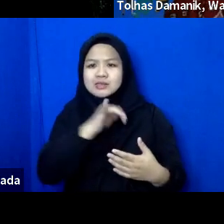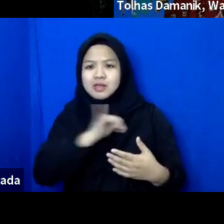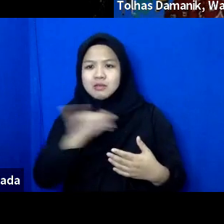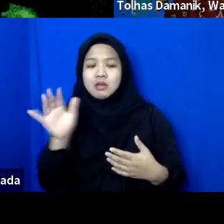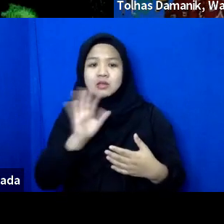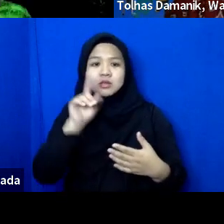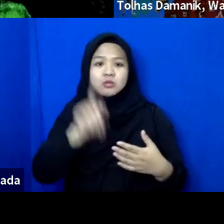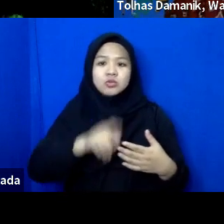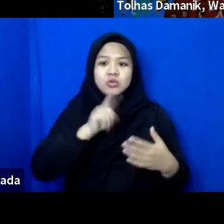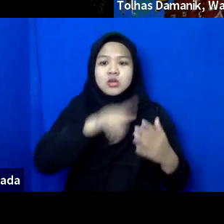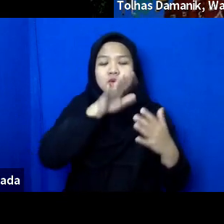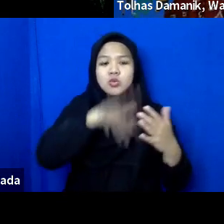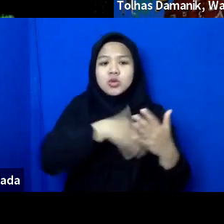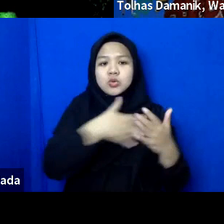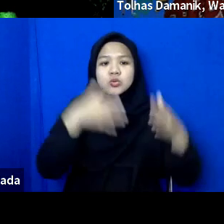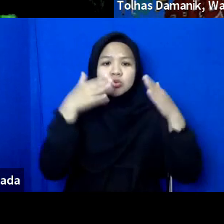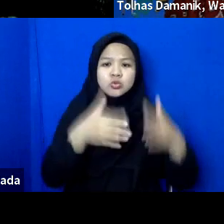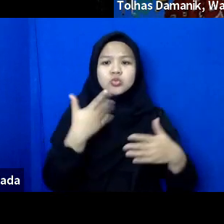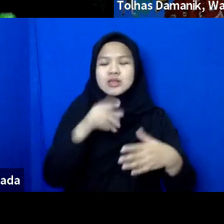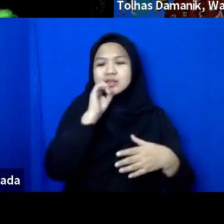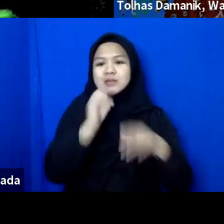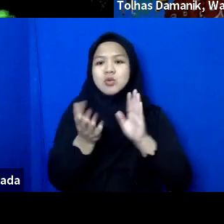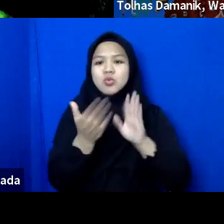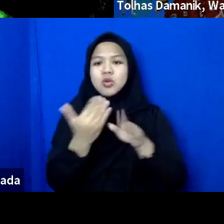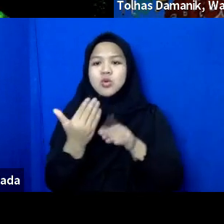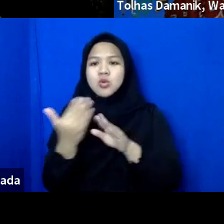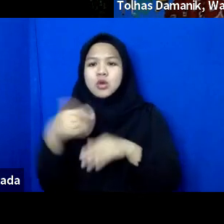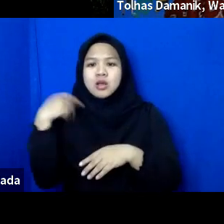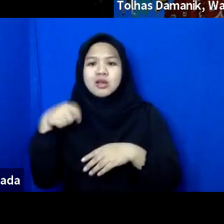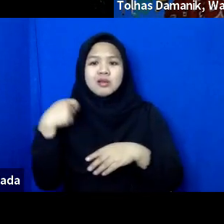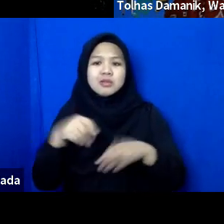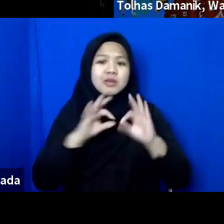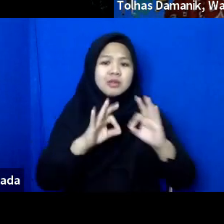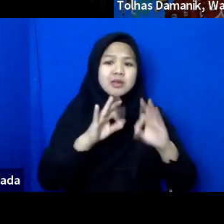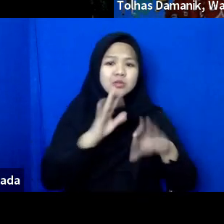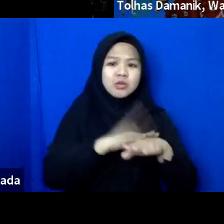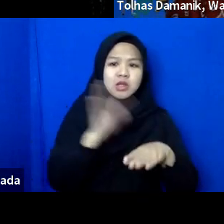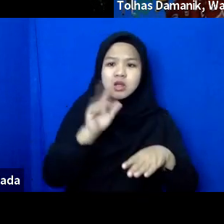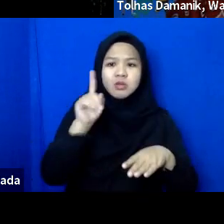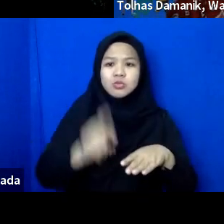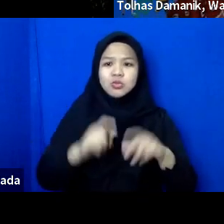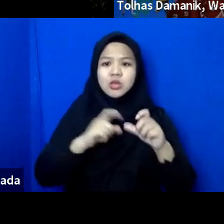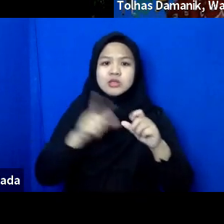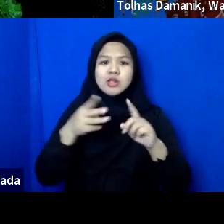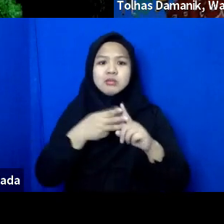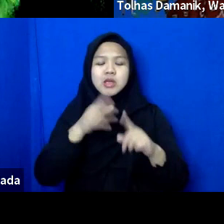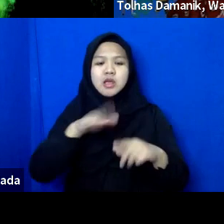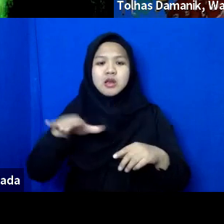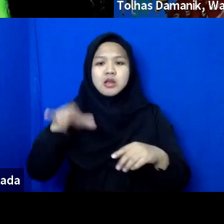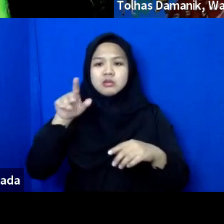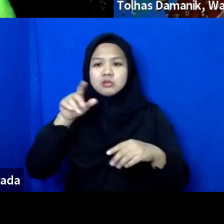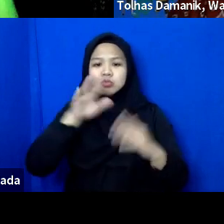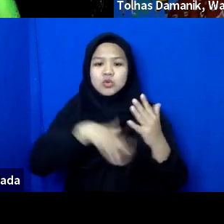kurikulum khusus ini udah selesai makan berulang-ulang di kemuning ikut ya tidak perlu SLB itu anak beruang tutup